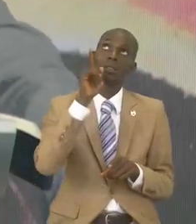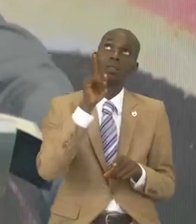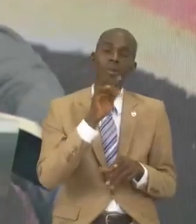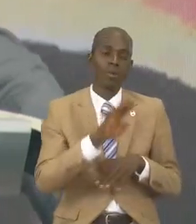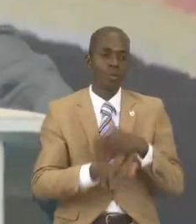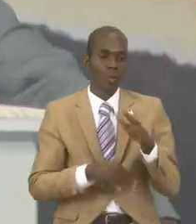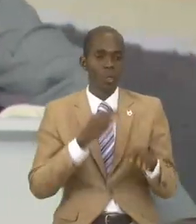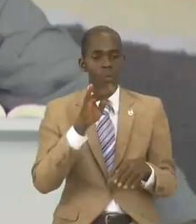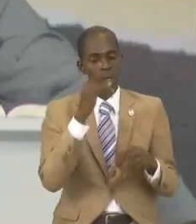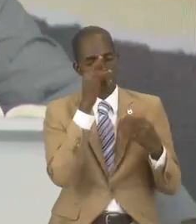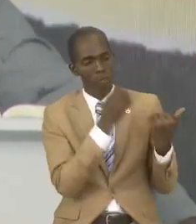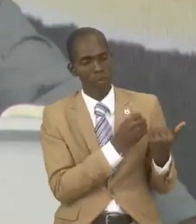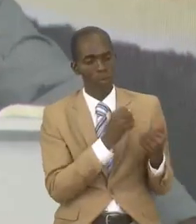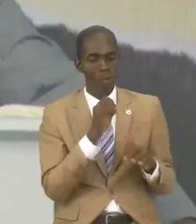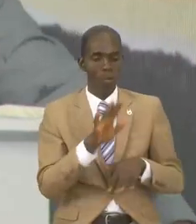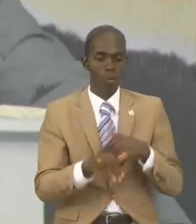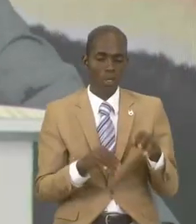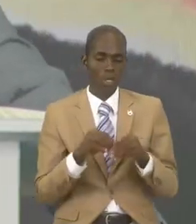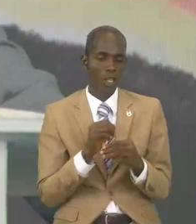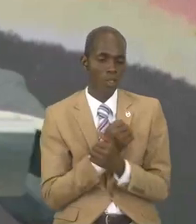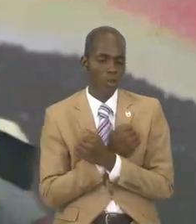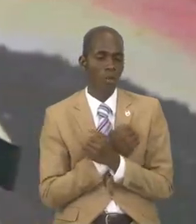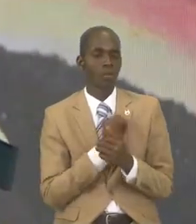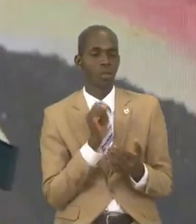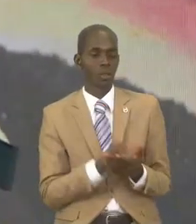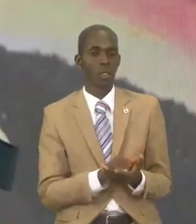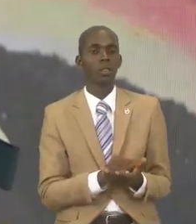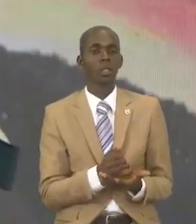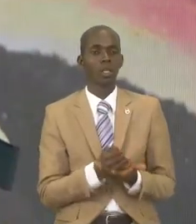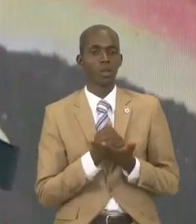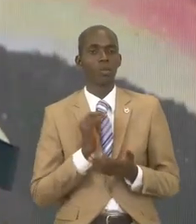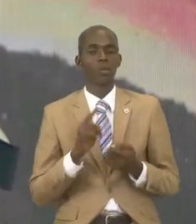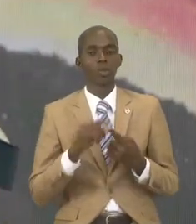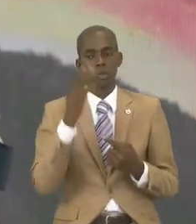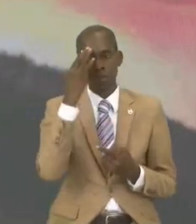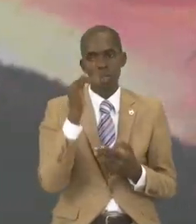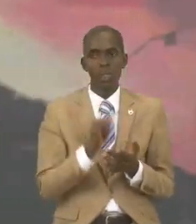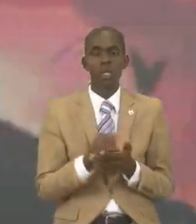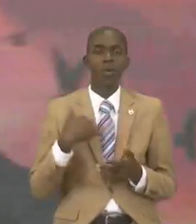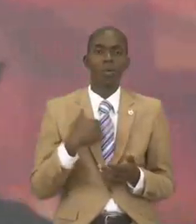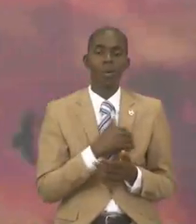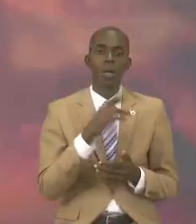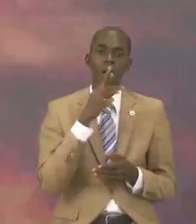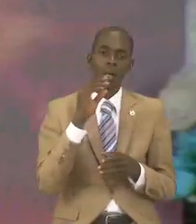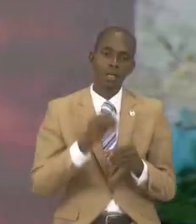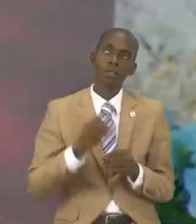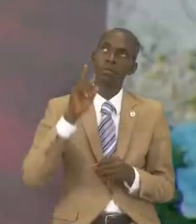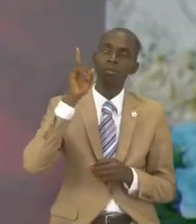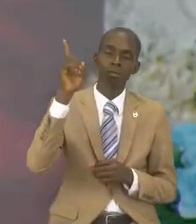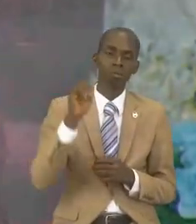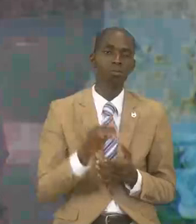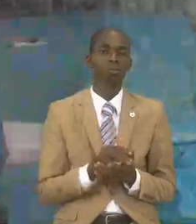l'amour. C'est par là que nous savons que nous sommes en lui. Ce n'est pas que